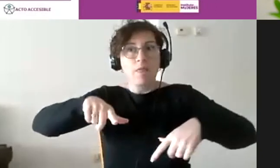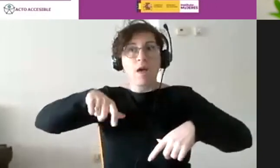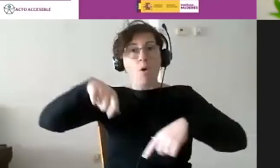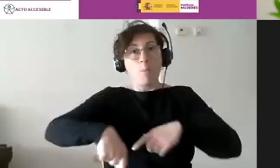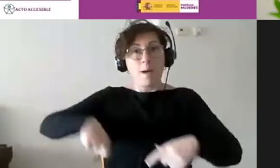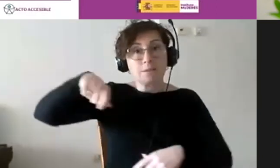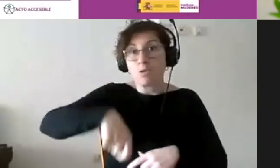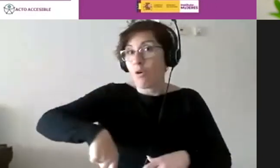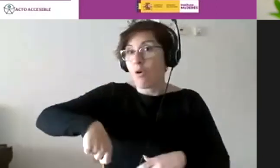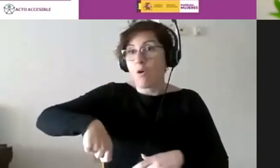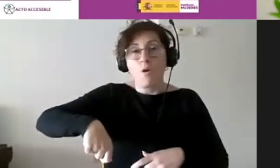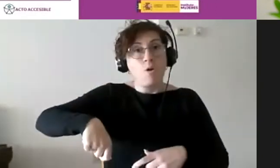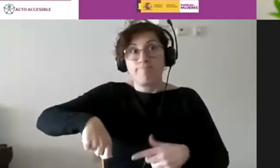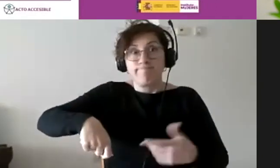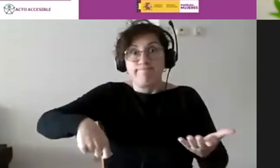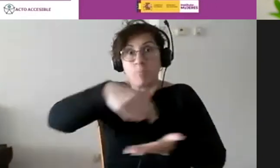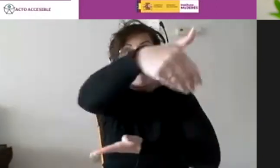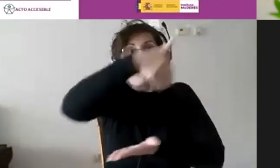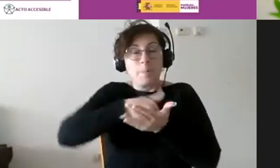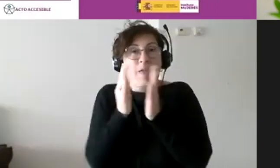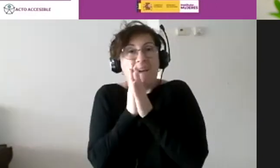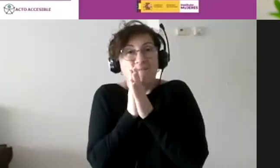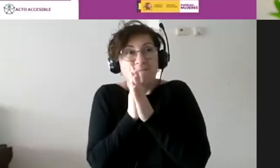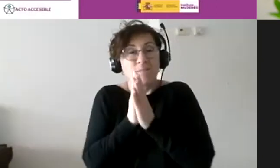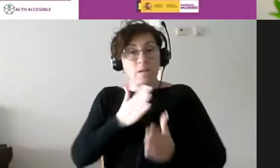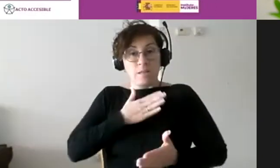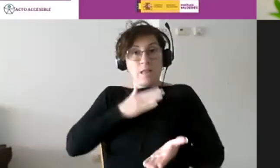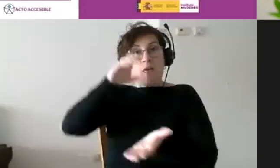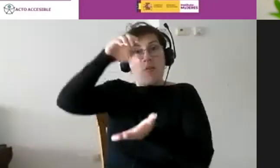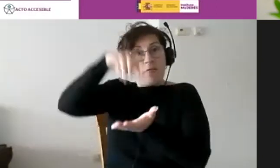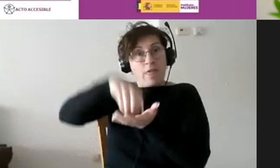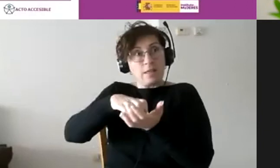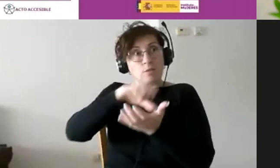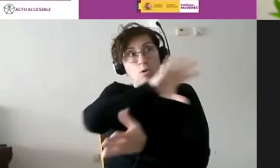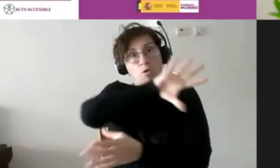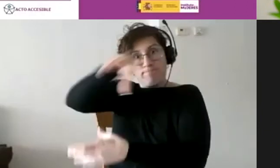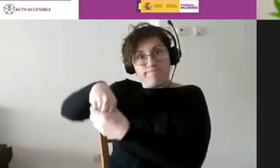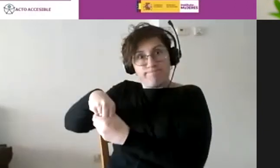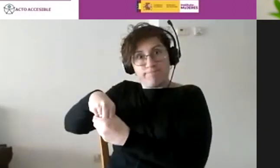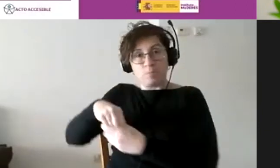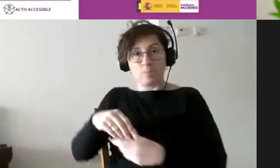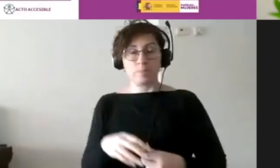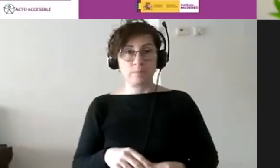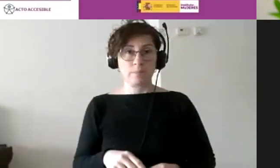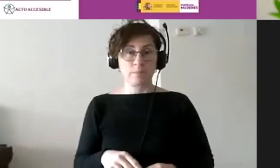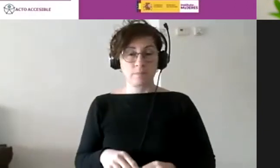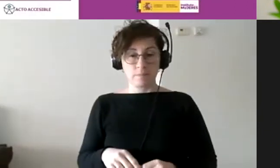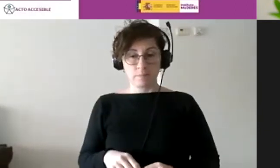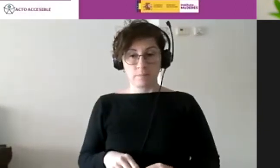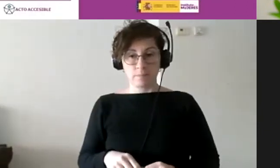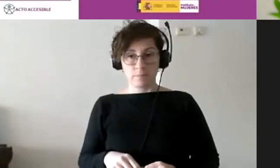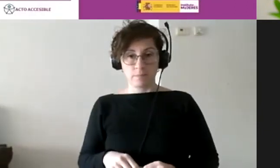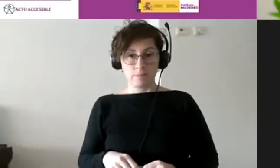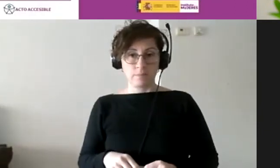Еще центр сейчас является как перевалочной такой базой, где везут с Изюма людей,